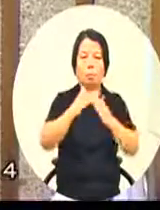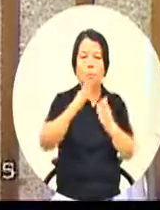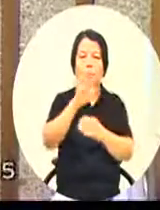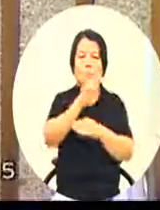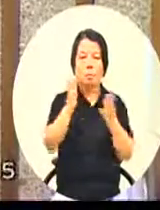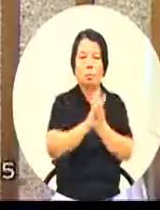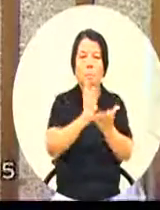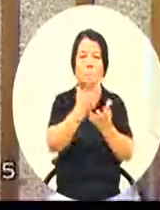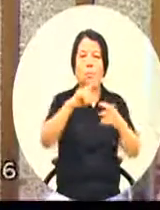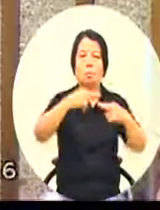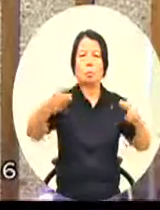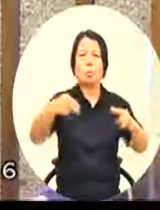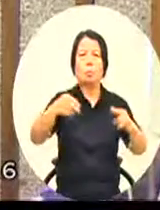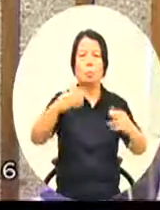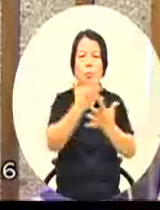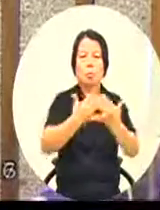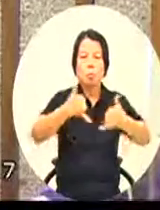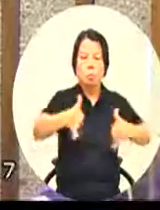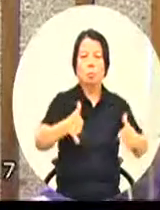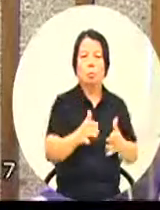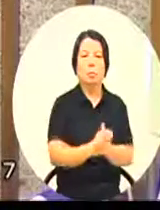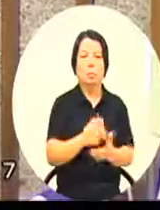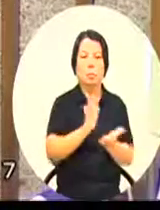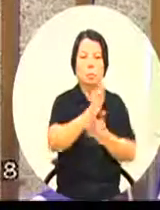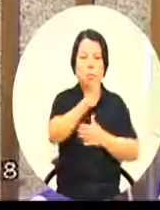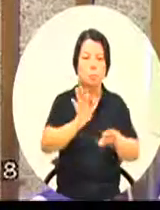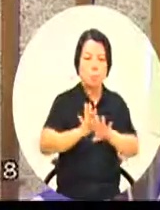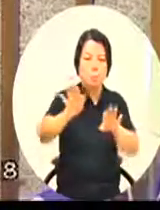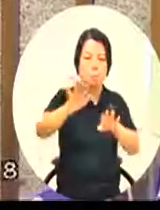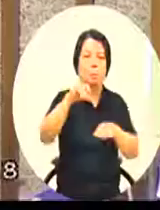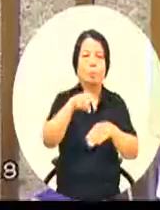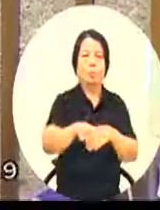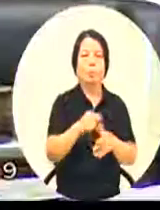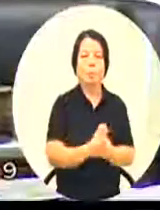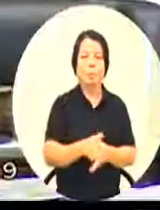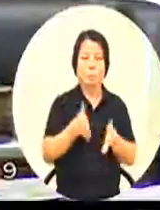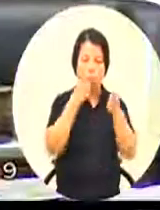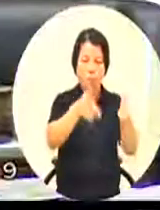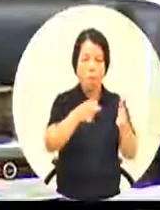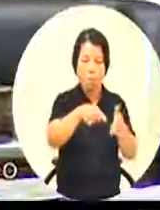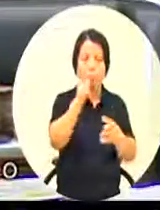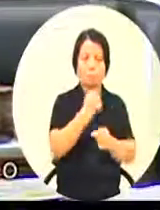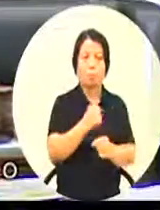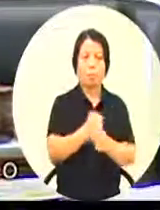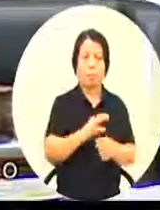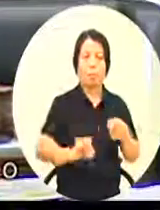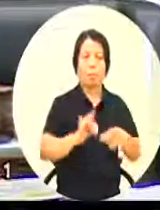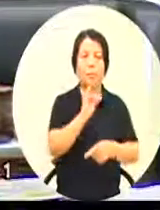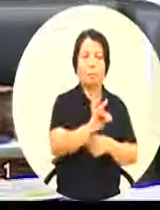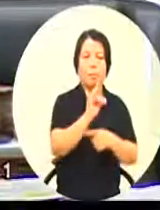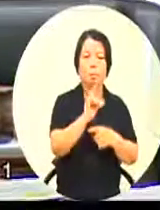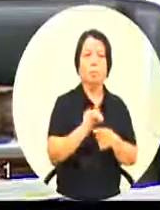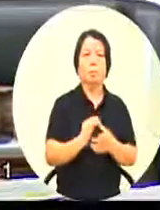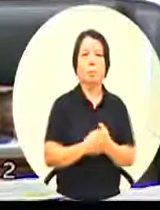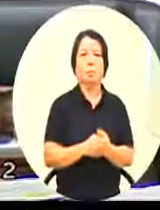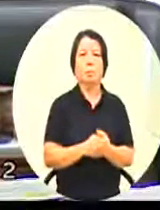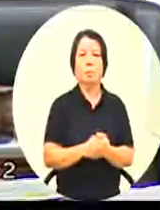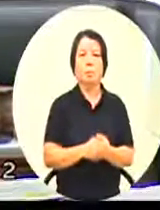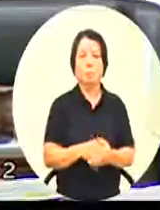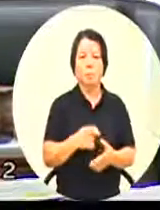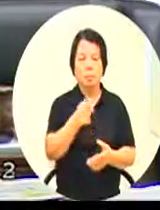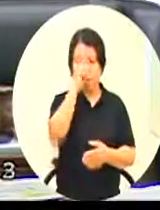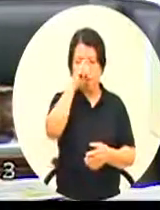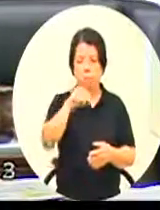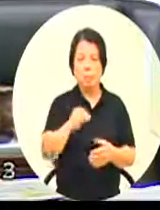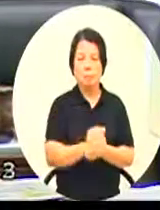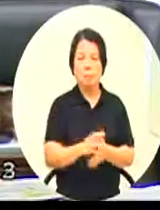分已经是到后面更进阶的点了。 那我是希望是朝这个目标下去做，做到100%了哈。然后也希望这个